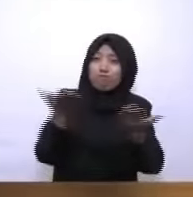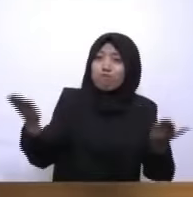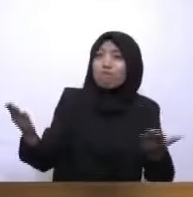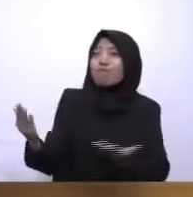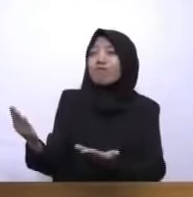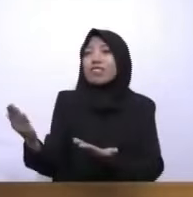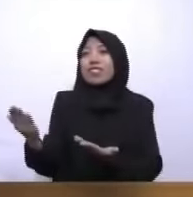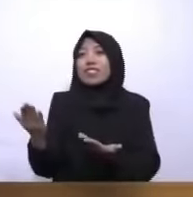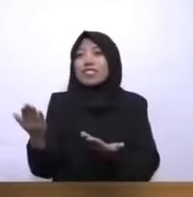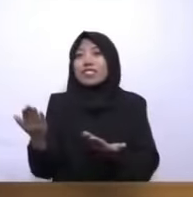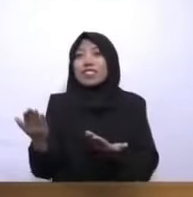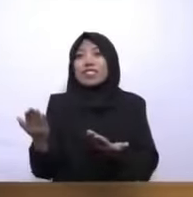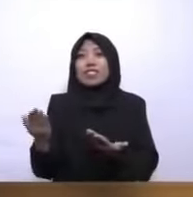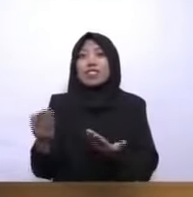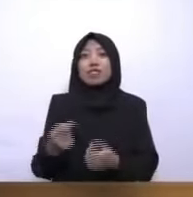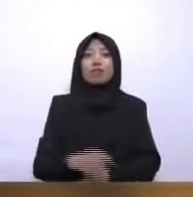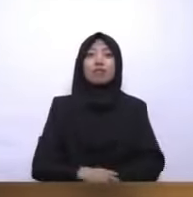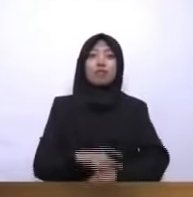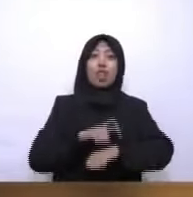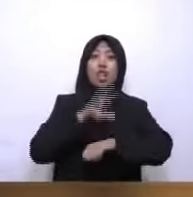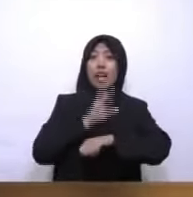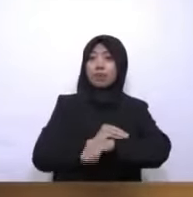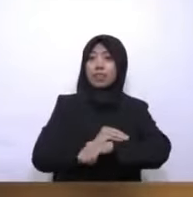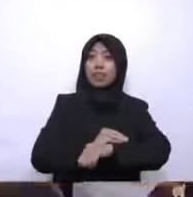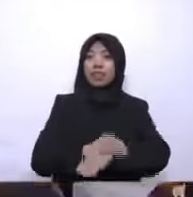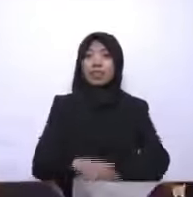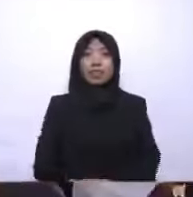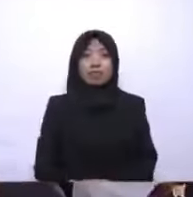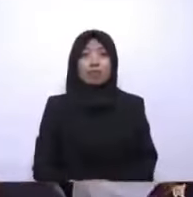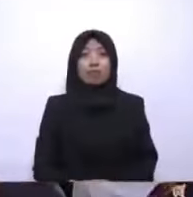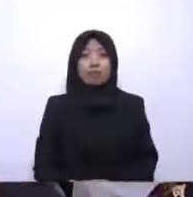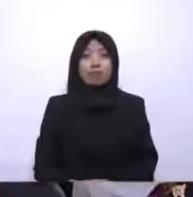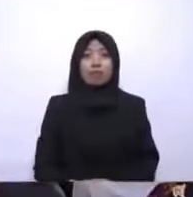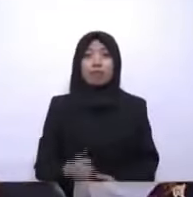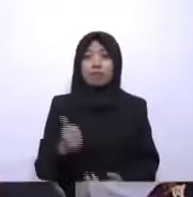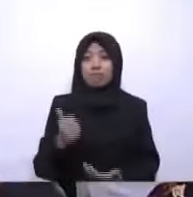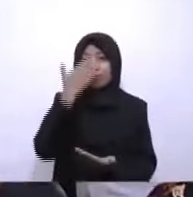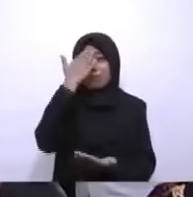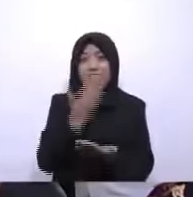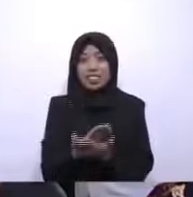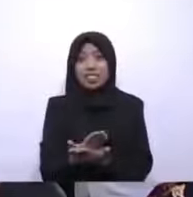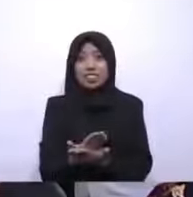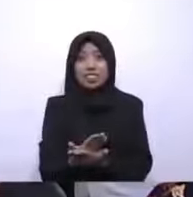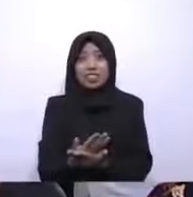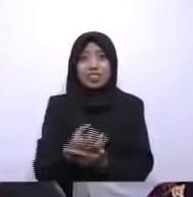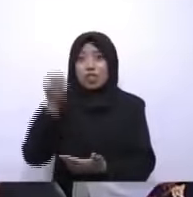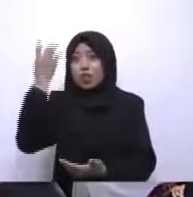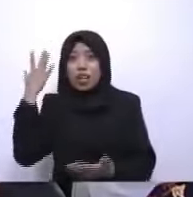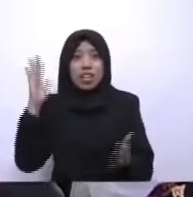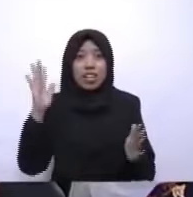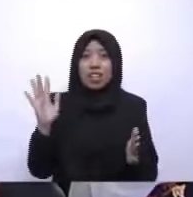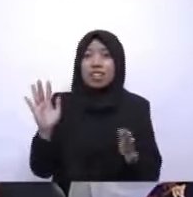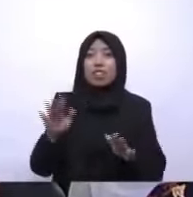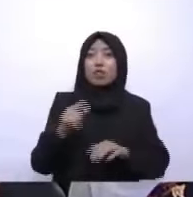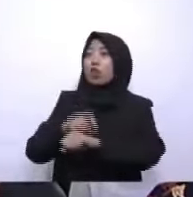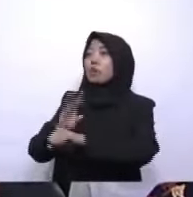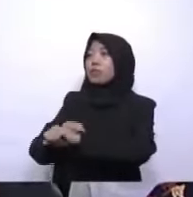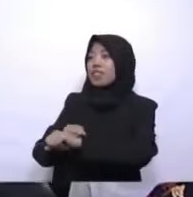yang menjadi... Baik, waktu habis. Oke, terima kasih. Baik, terima kasih. Jangan lupa bahagia.